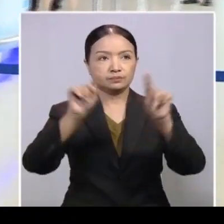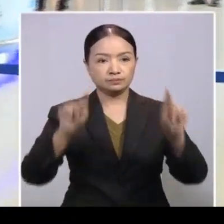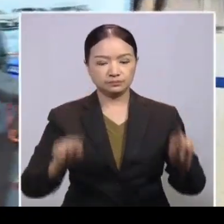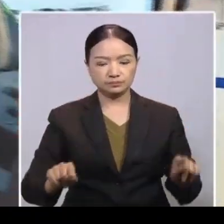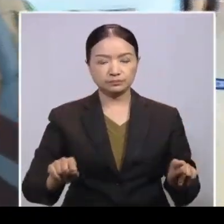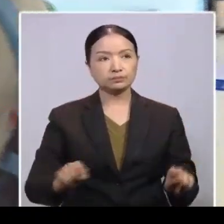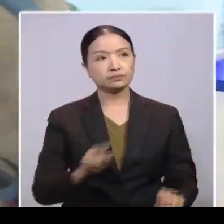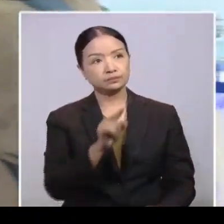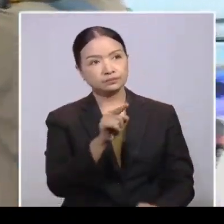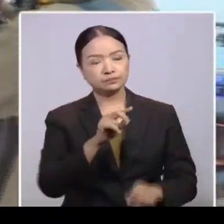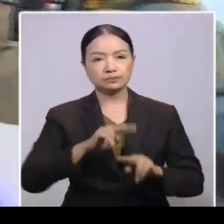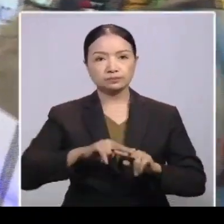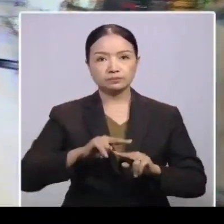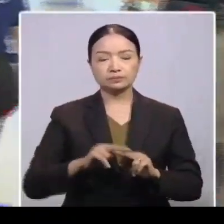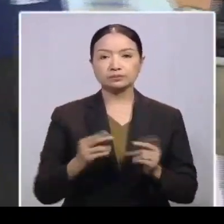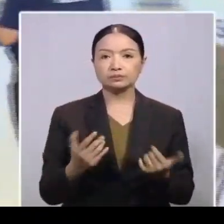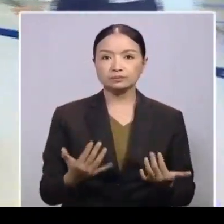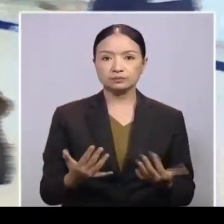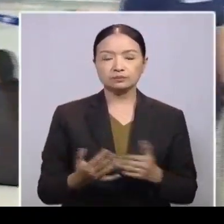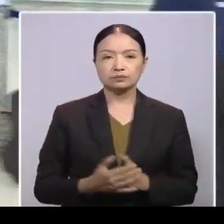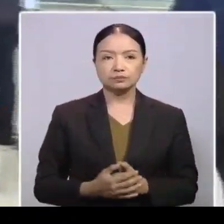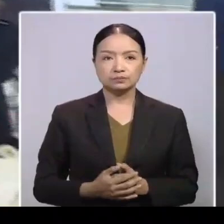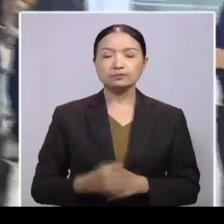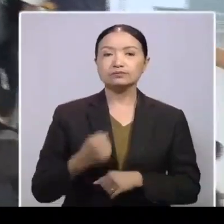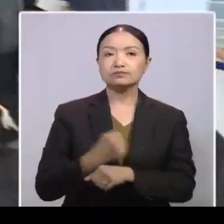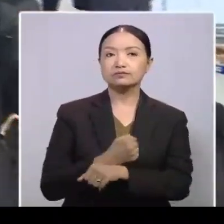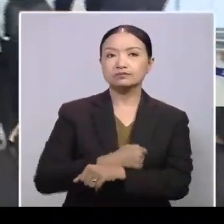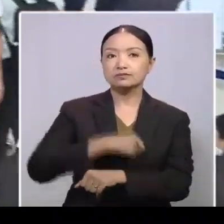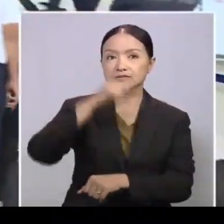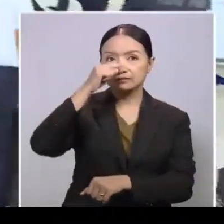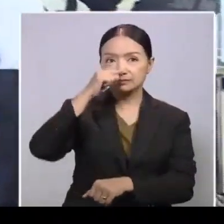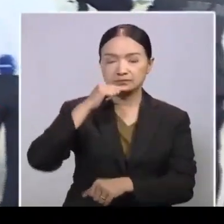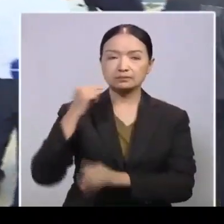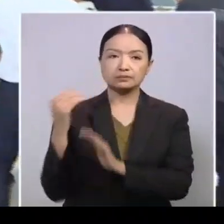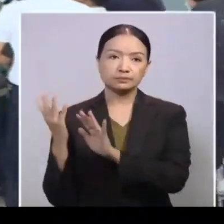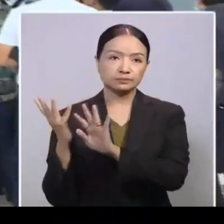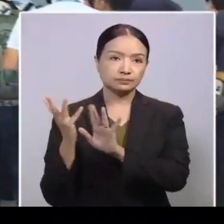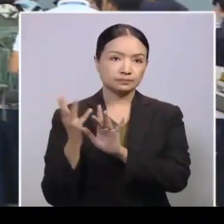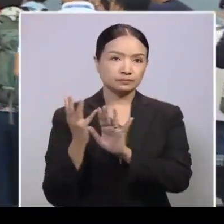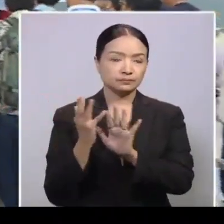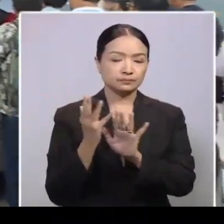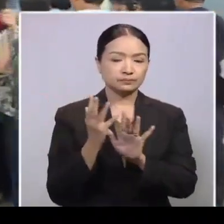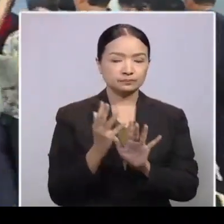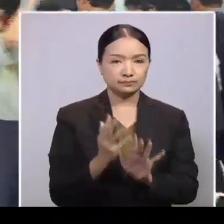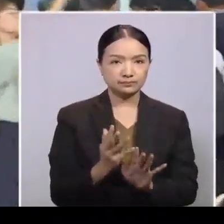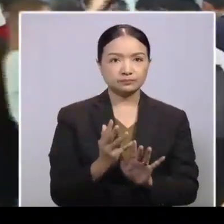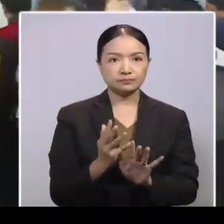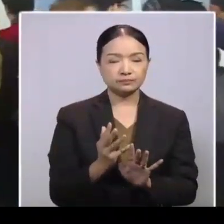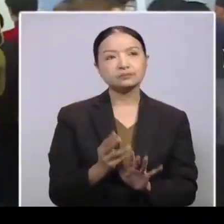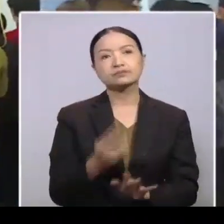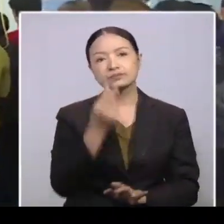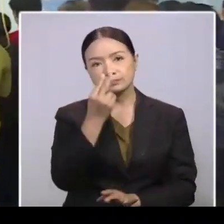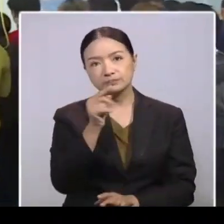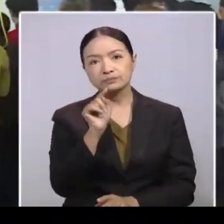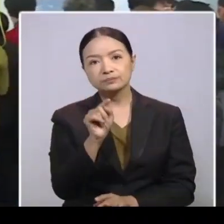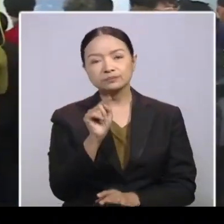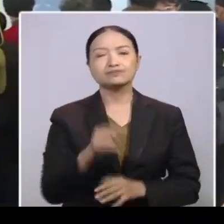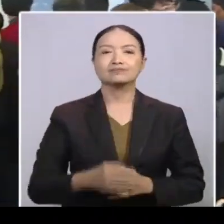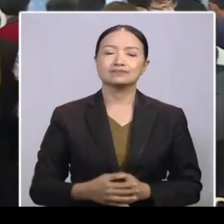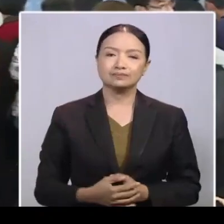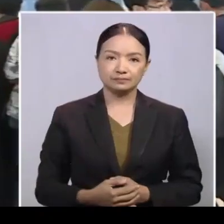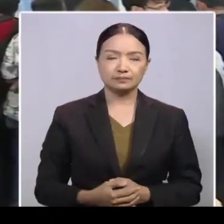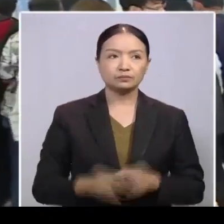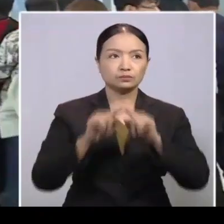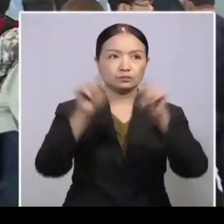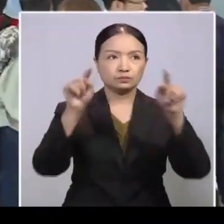เจ้าหน้าที่ให้มานั่งรอเลยนะฮะทันทีที่แรงงานไทยนะครับเดินออกมาจากด่านตม.ออกมาที่บริเวณหน้าประตู